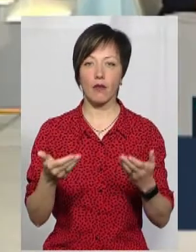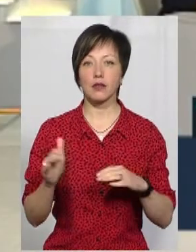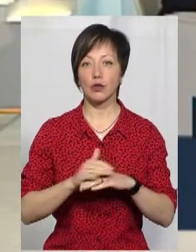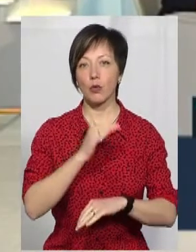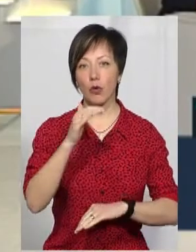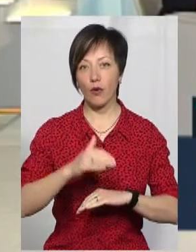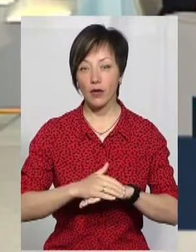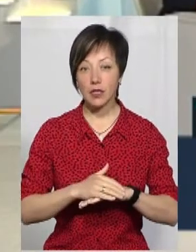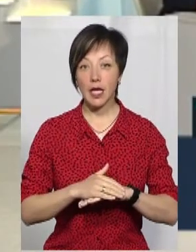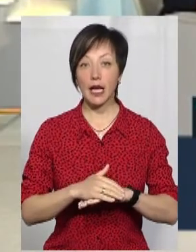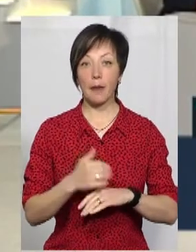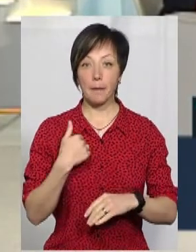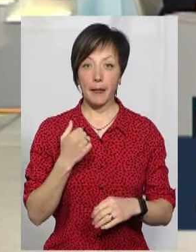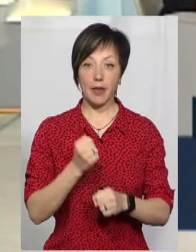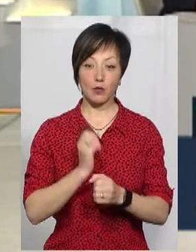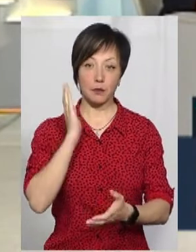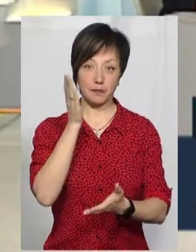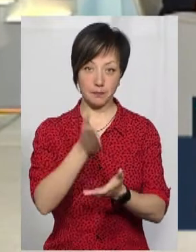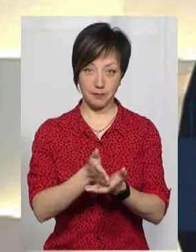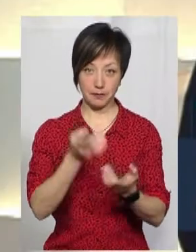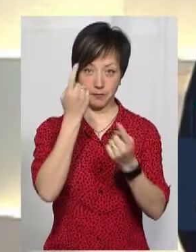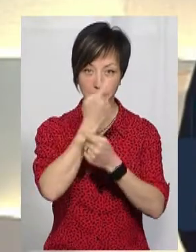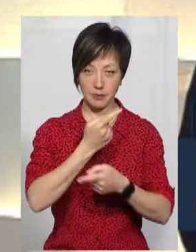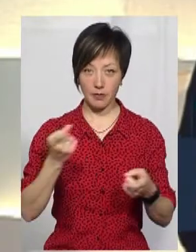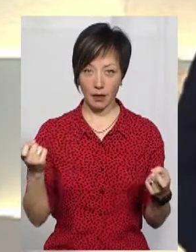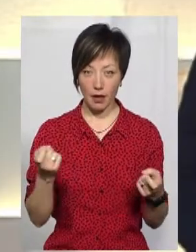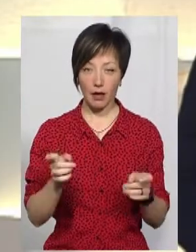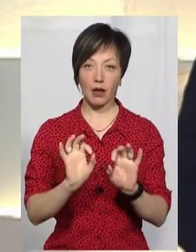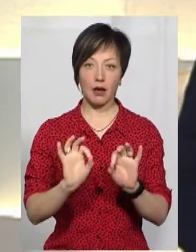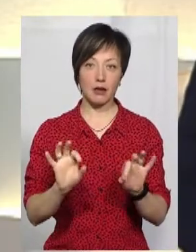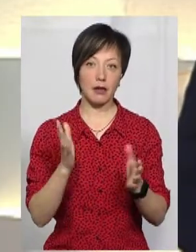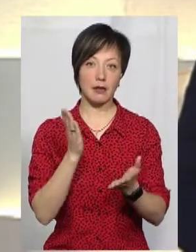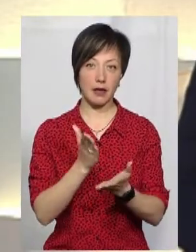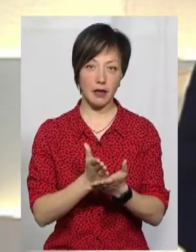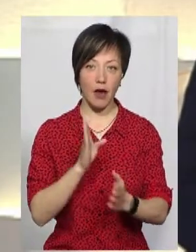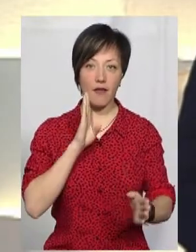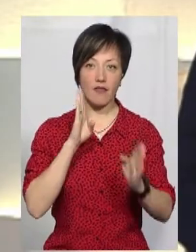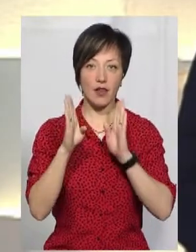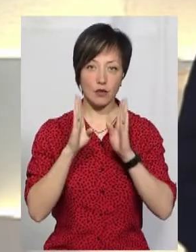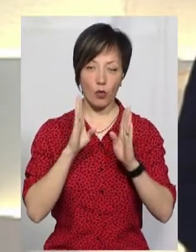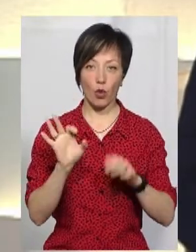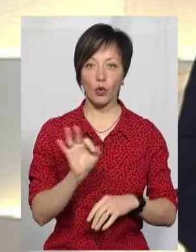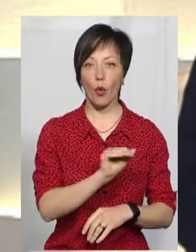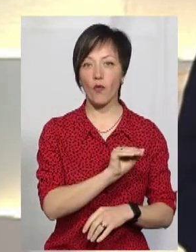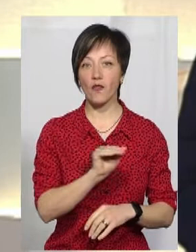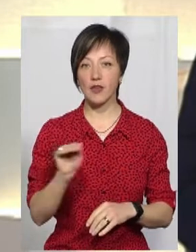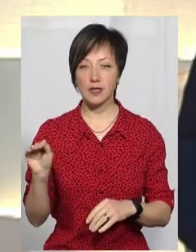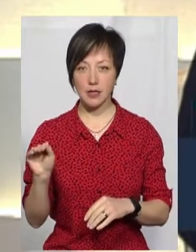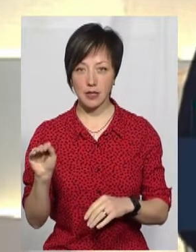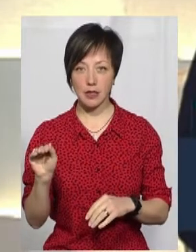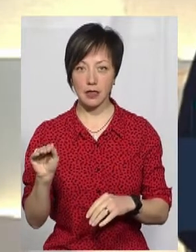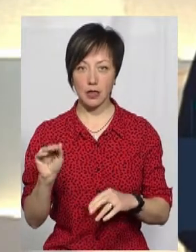Ми працюємо наживо. Тема дня транслюється у мережі Facebook на офіційній